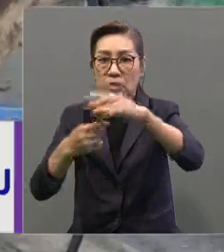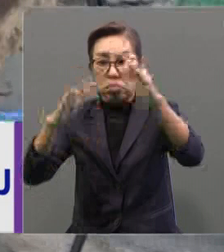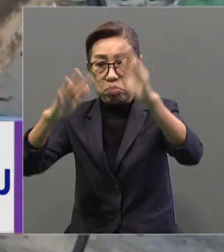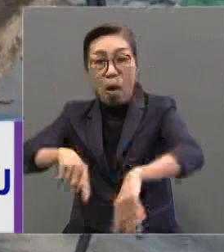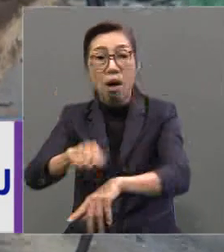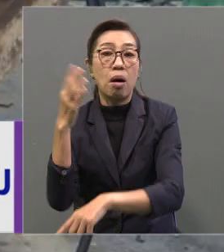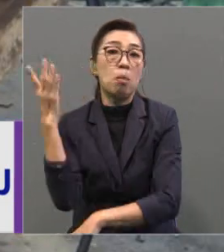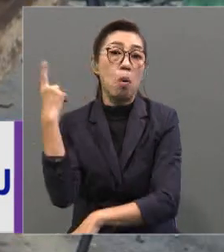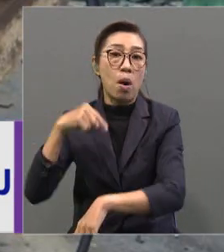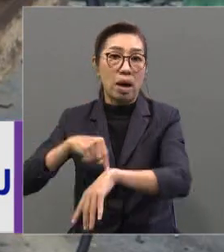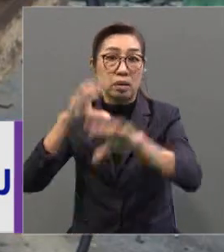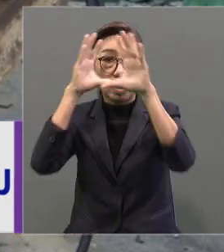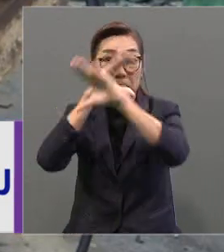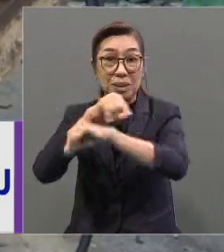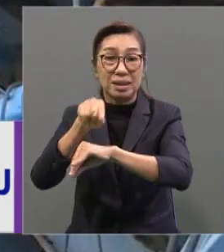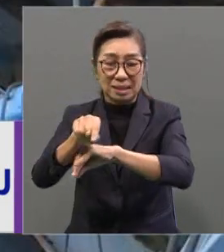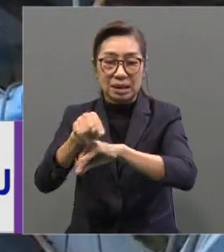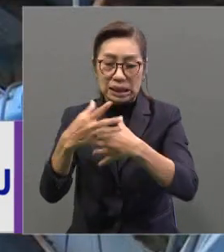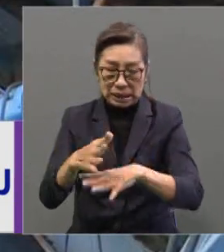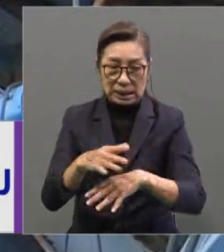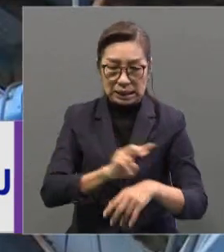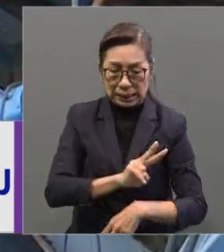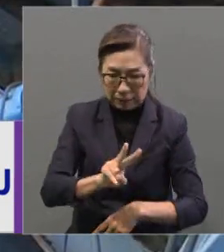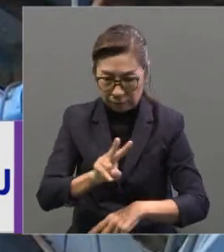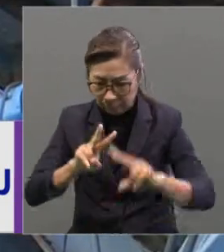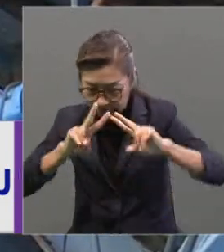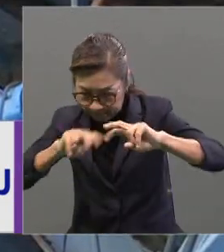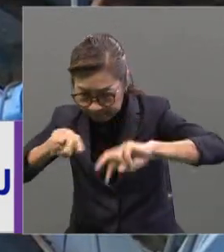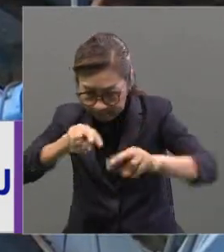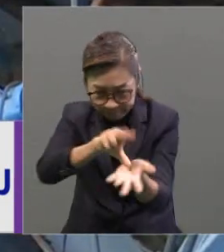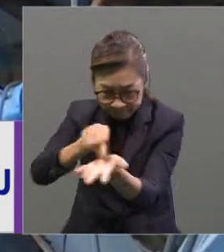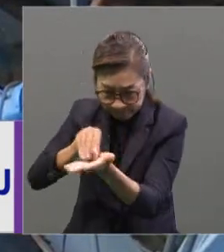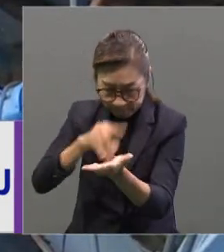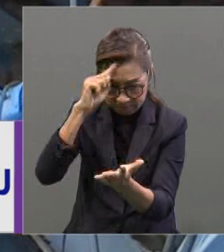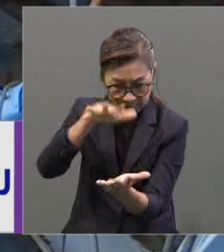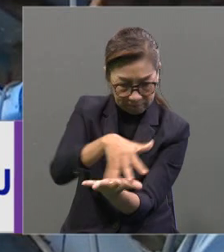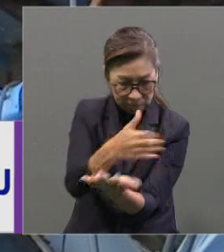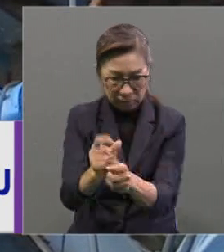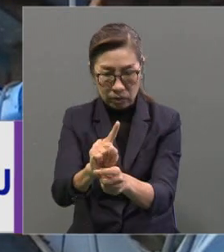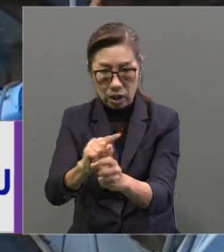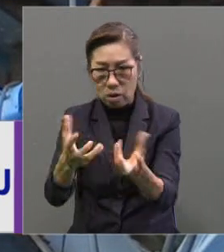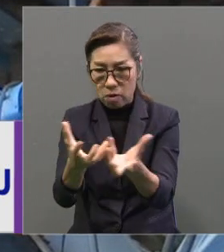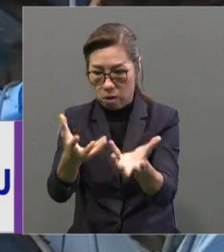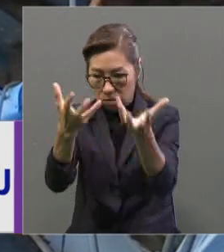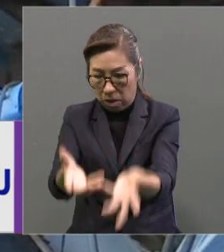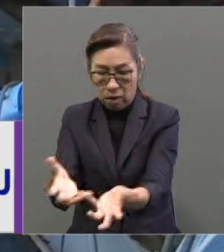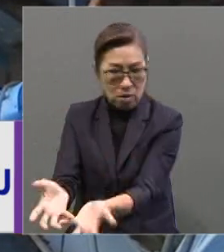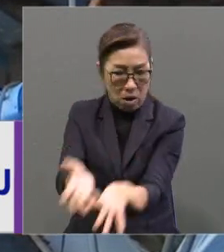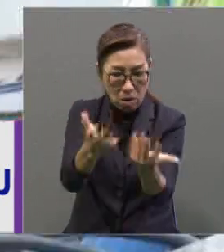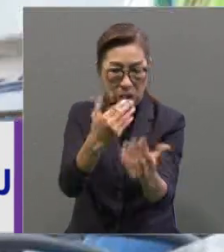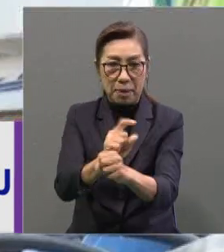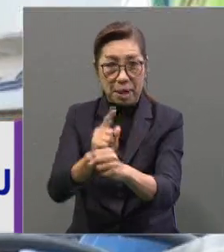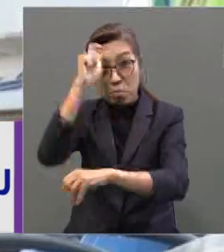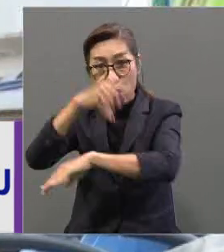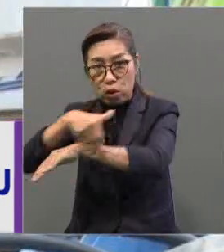นี้ในช่วงค่ำเนี่ยนะครับเพื่อร่วมประเมินวางแผนในการเคลื่อนย้ายโครงสร้างที่ถล่มร่วมกับเจ้าหน้าที่วิศวกรครับ